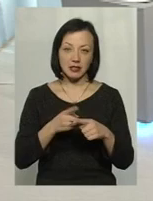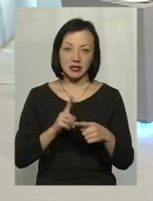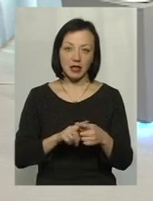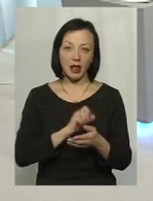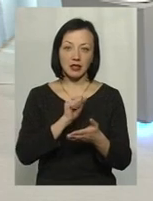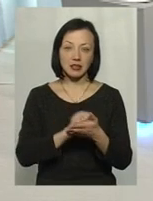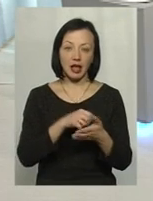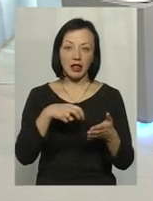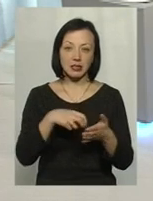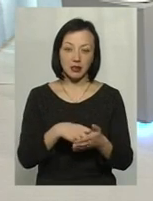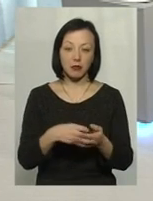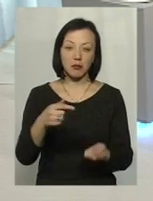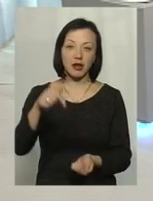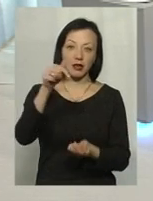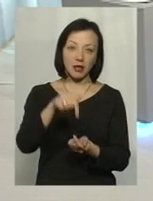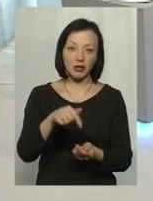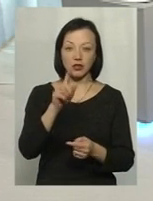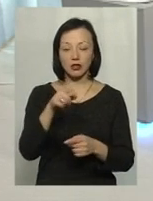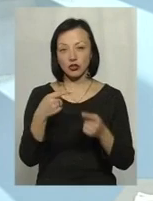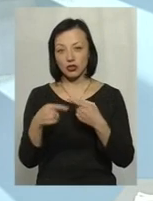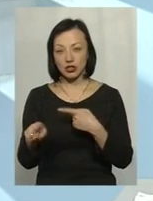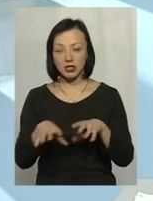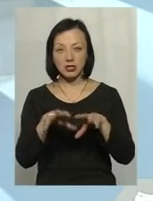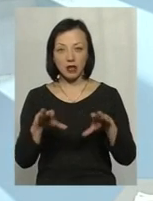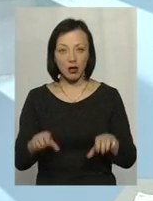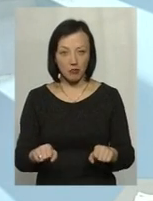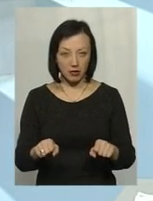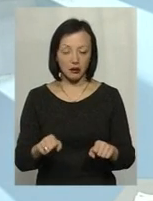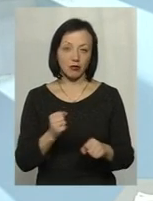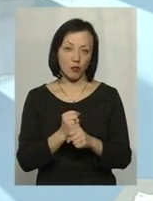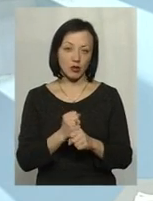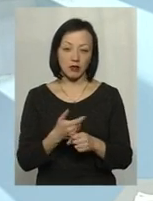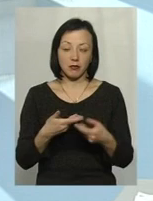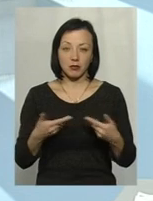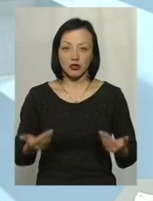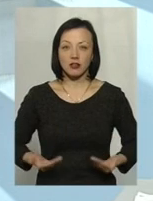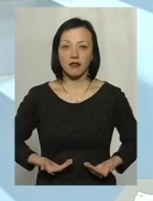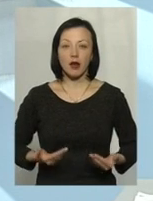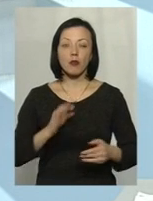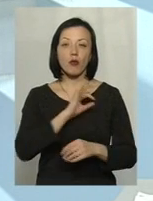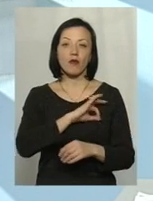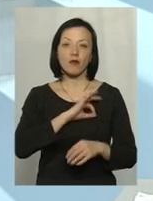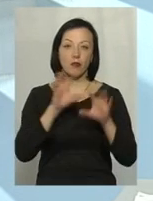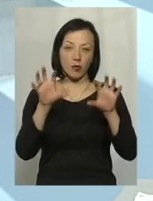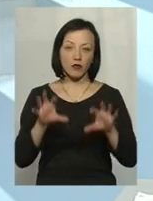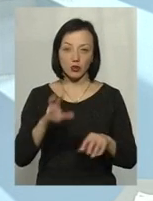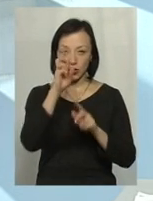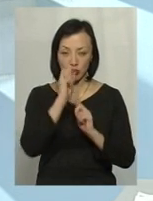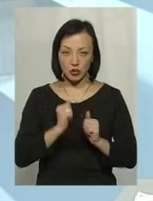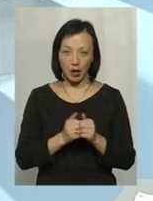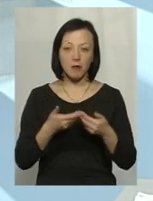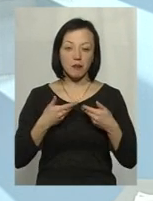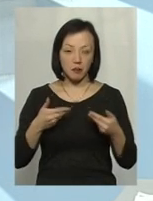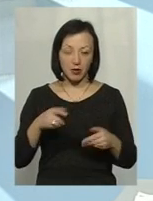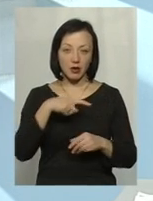про придатність на тих чи інших займаних посадах. Таким чином, ми живемо в правовій державі, і ми прогнозували те,